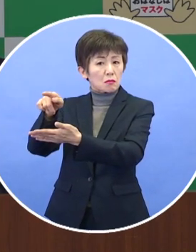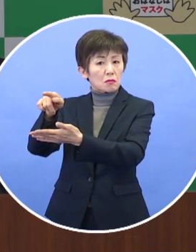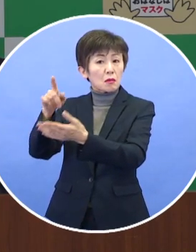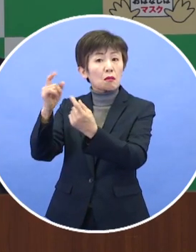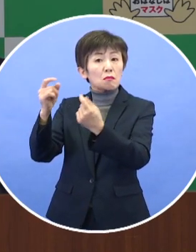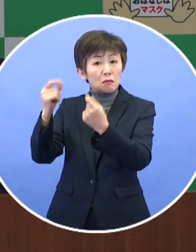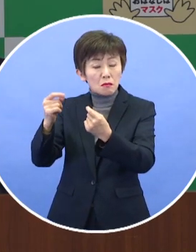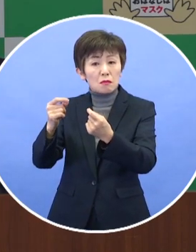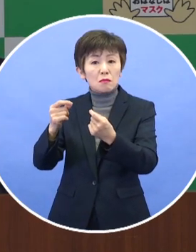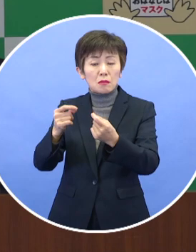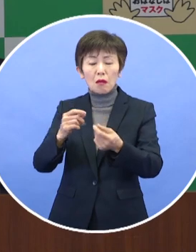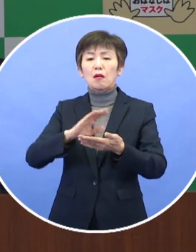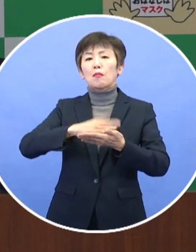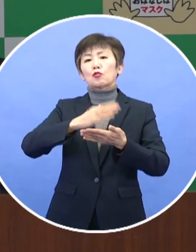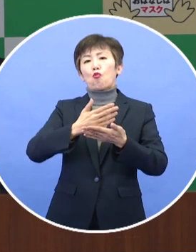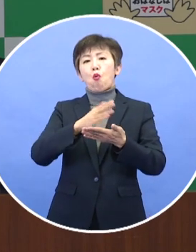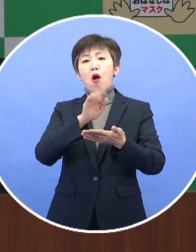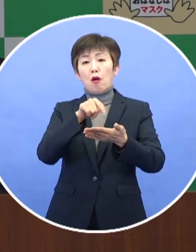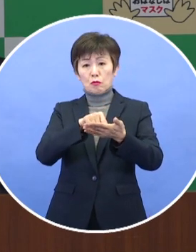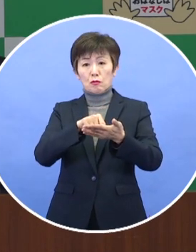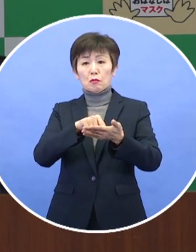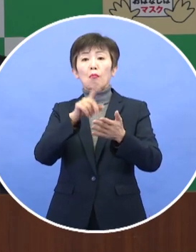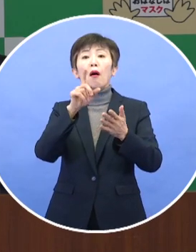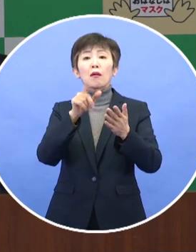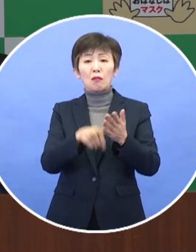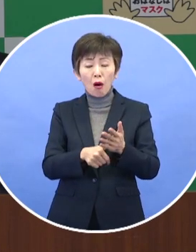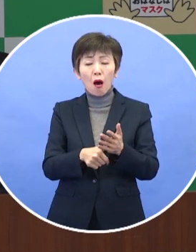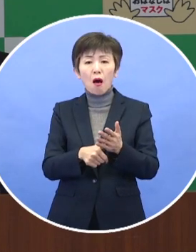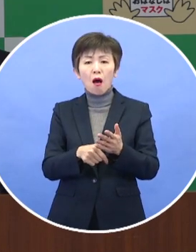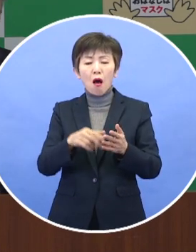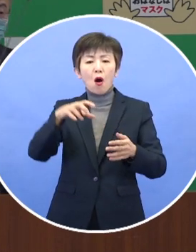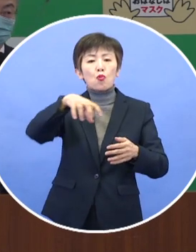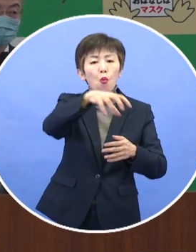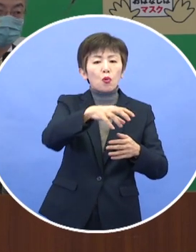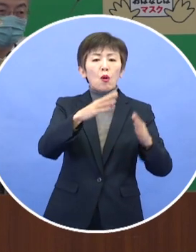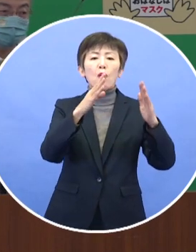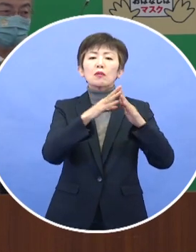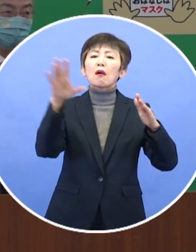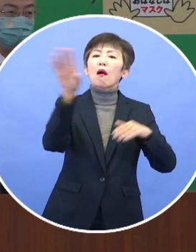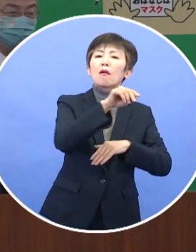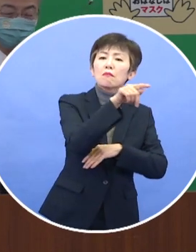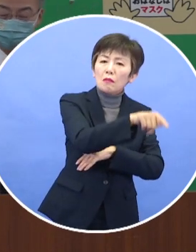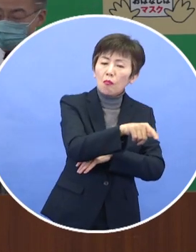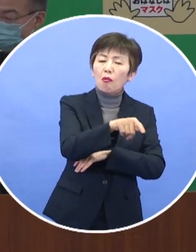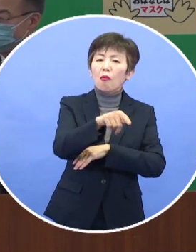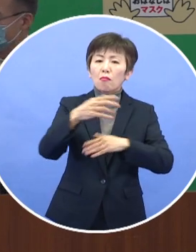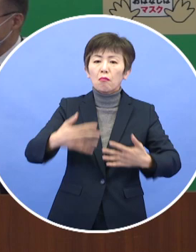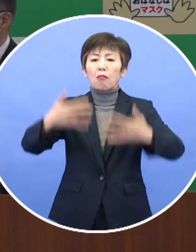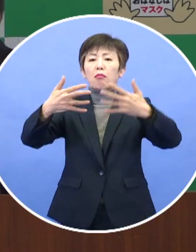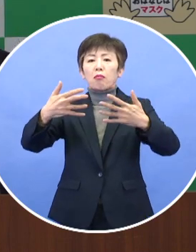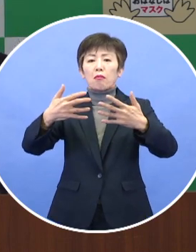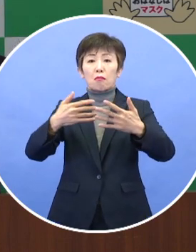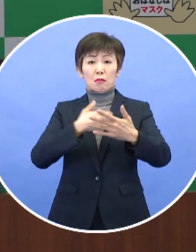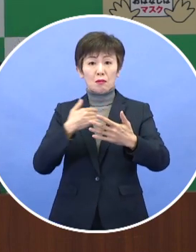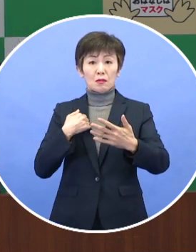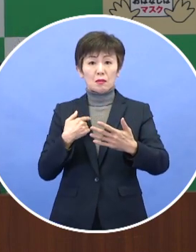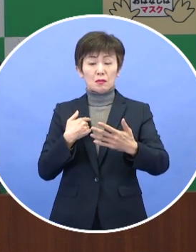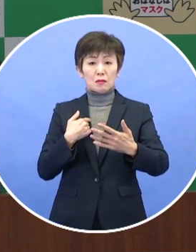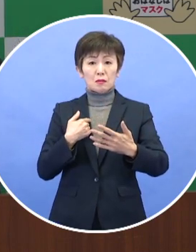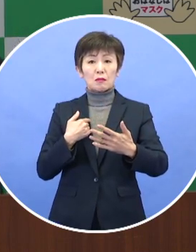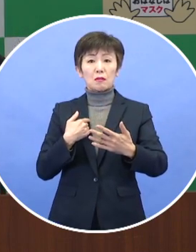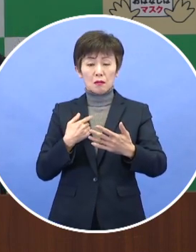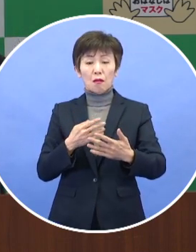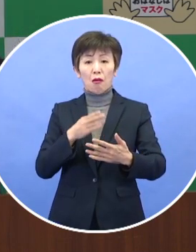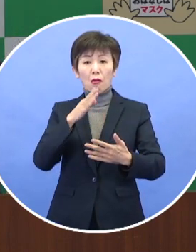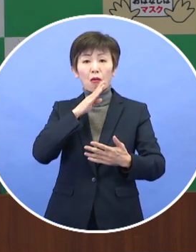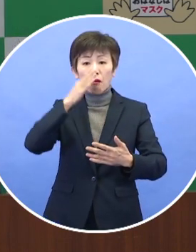認められた端末さえ持っていれば家でも見られる。こうなることのですね効果が絶大であることはですね十分認識をいたし